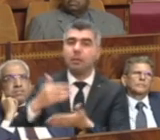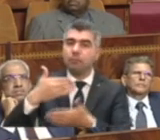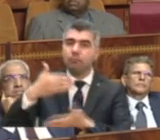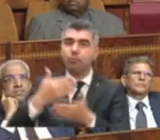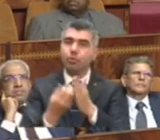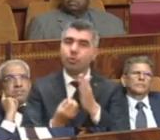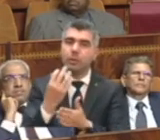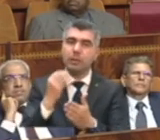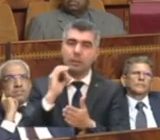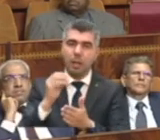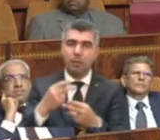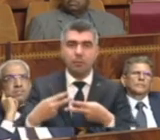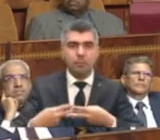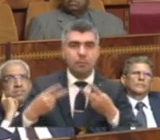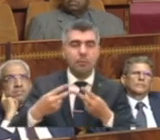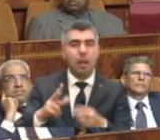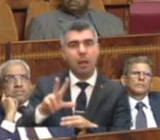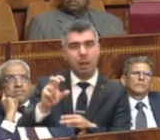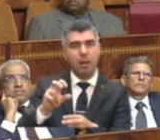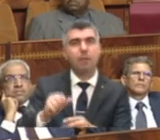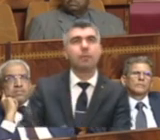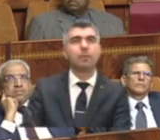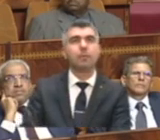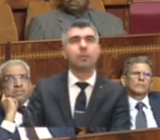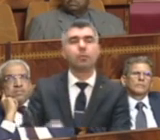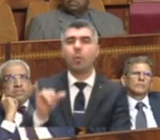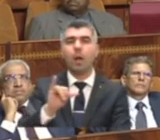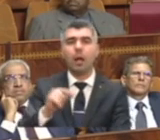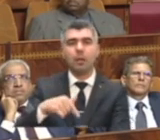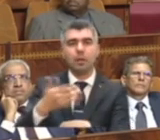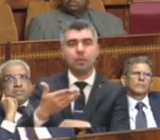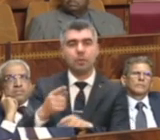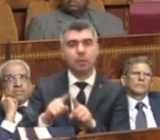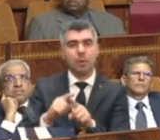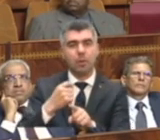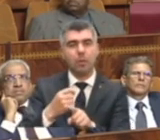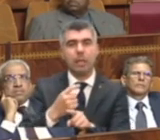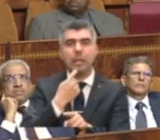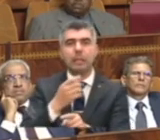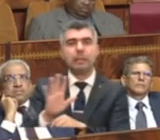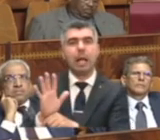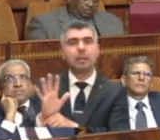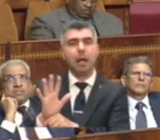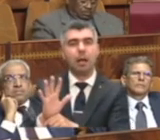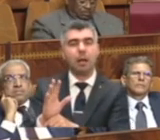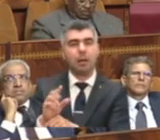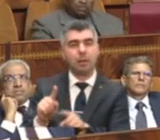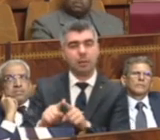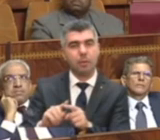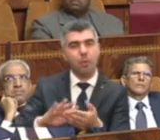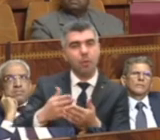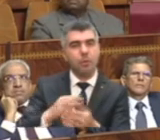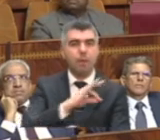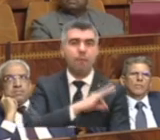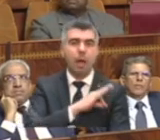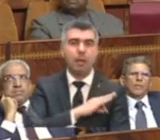المطارات الاخرى، وبغينا نعرفوا السيد الوزير لنا بالمناسبه يعني فوقاش ناويين تفتحوا المطار ديال تازا اللي غيقدر يستافدوا منه واحد مجموعه